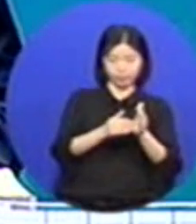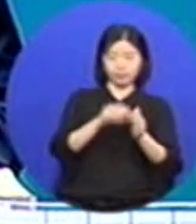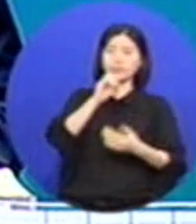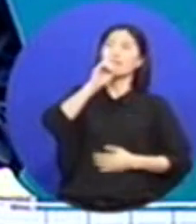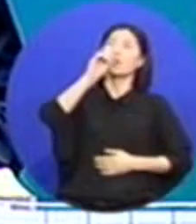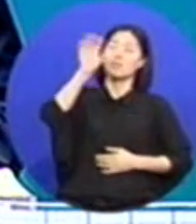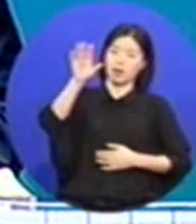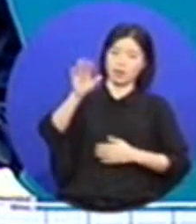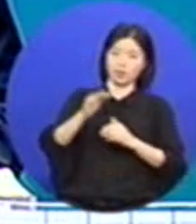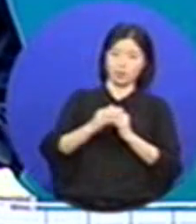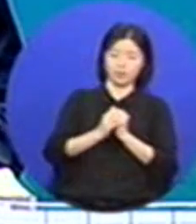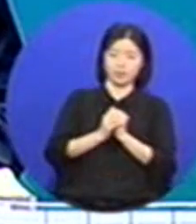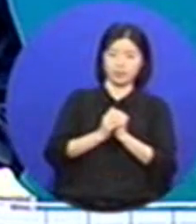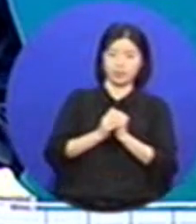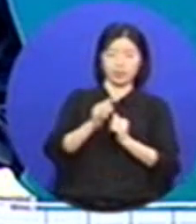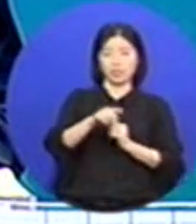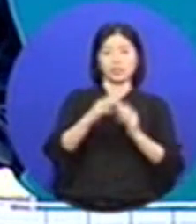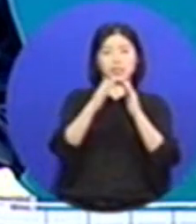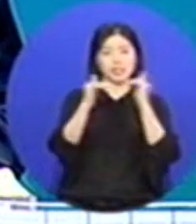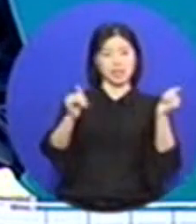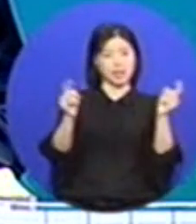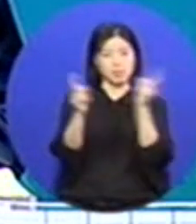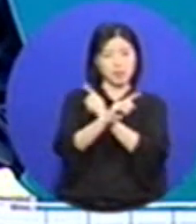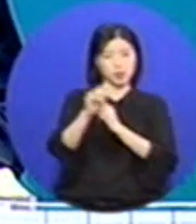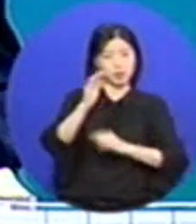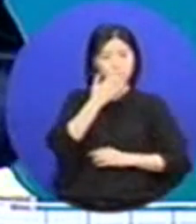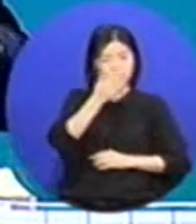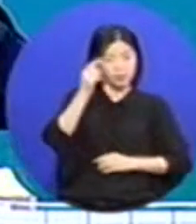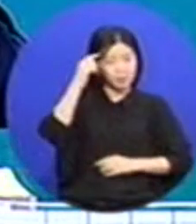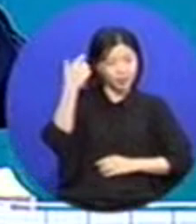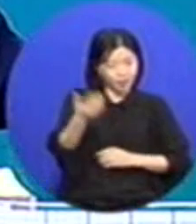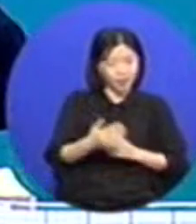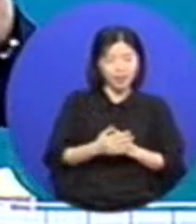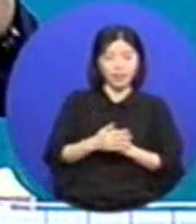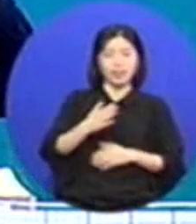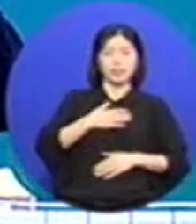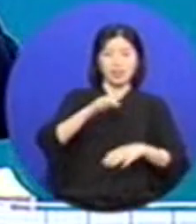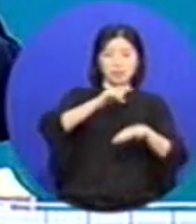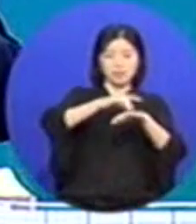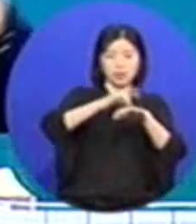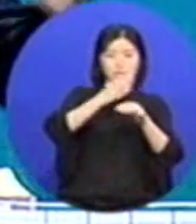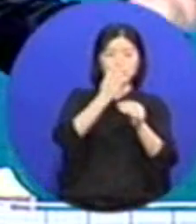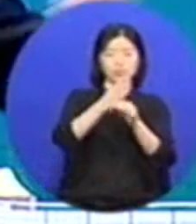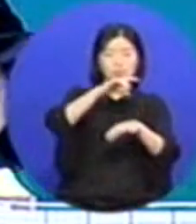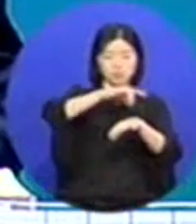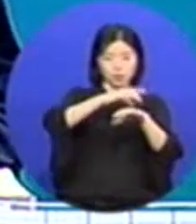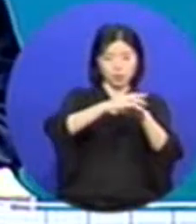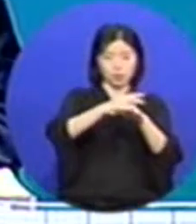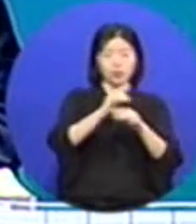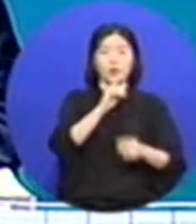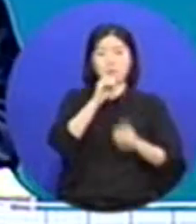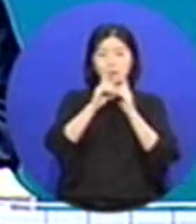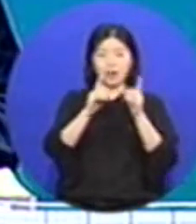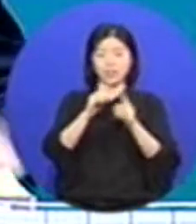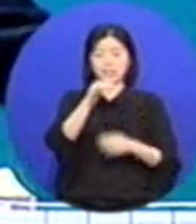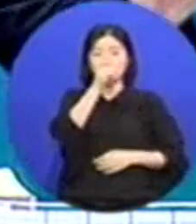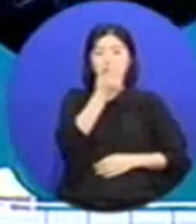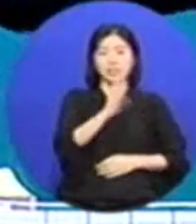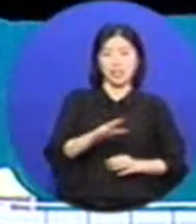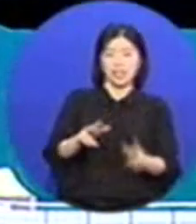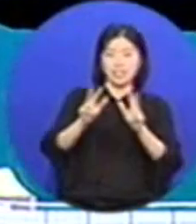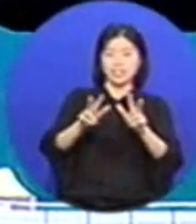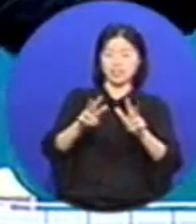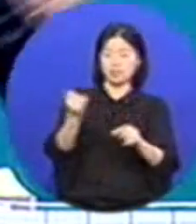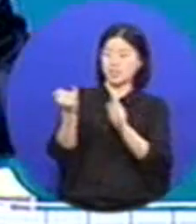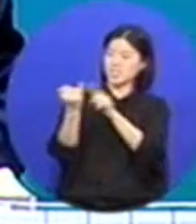이렇게 사람이 바뀌어도 되는 겁니까 내 뼈 중에 뼈요 살 중의 살이라 고 그래놓고 지금은 이